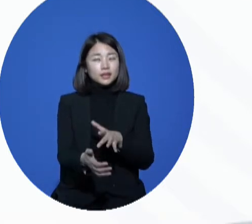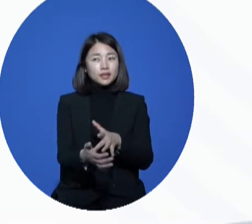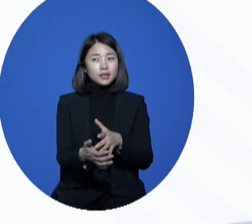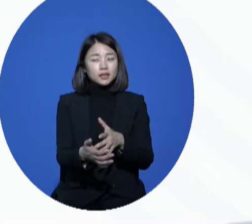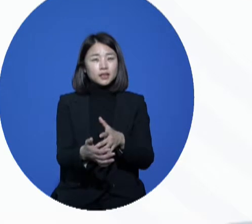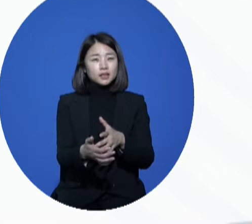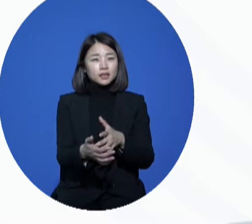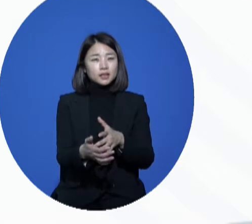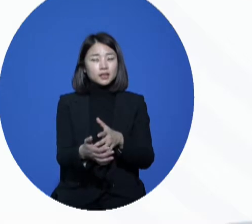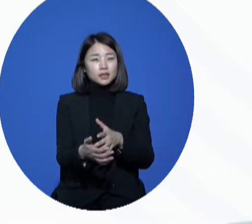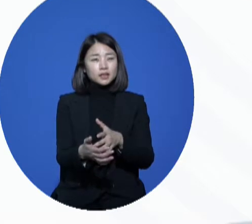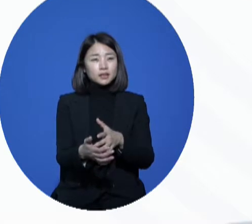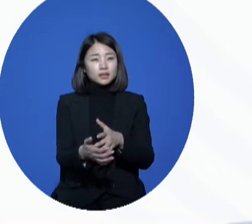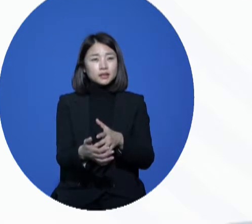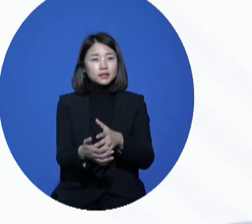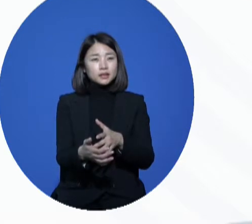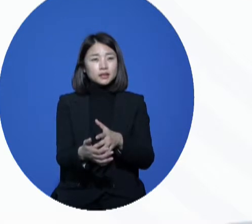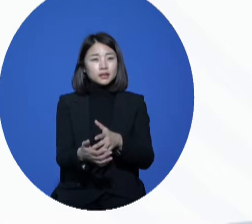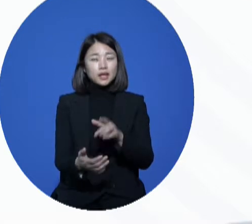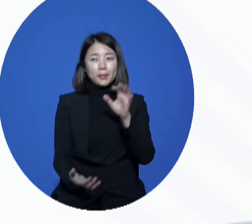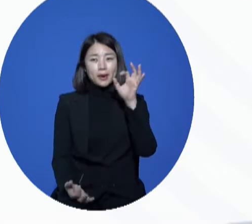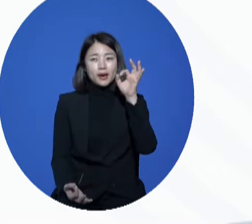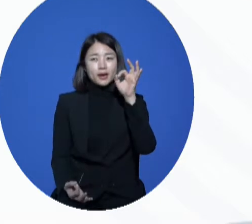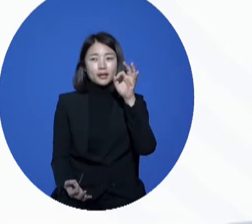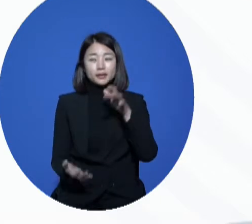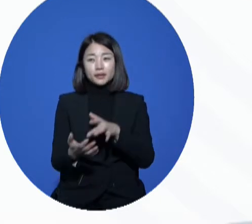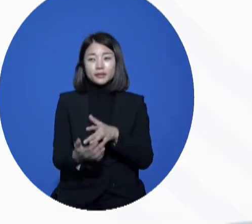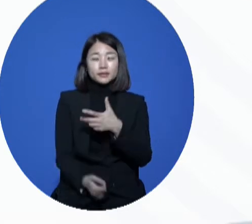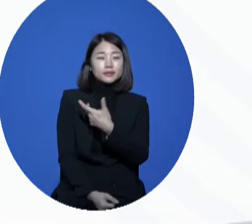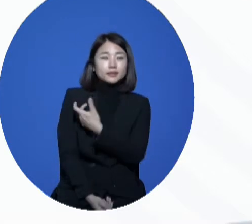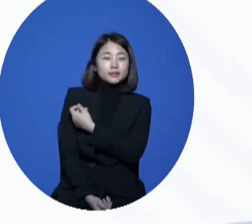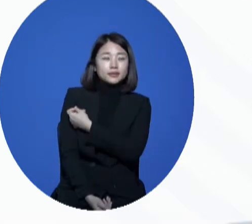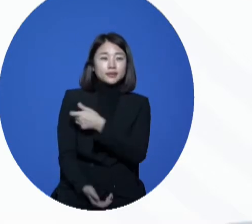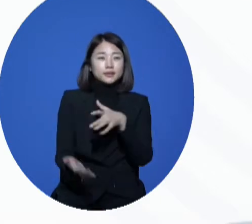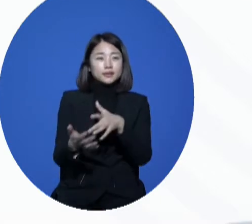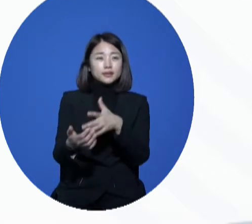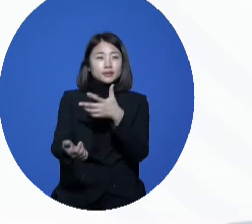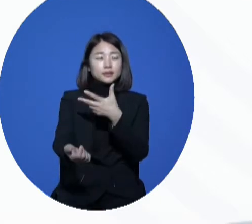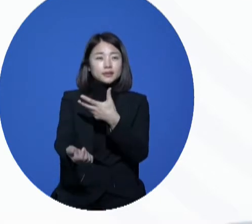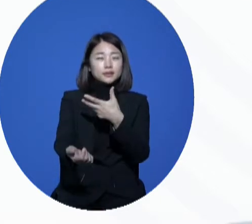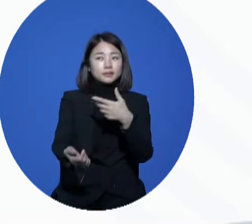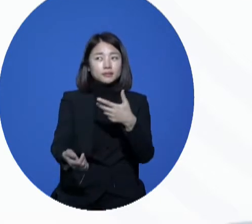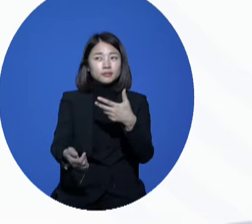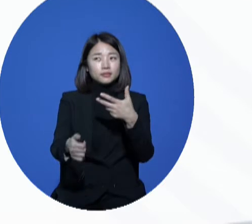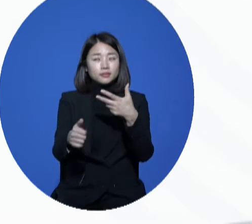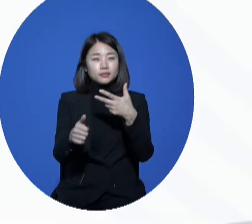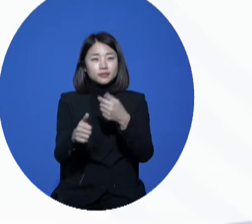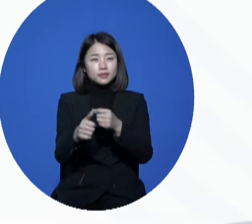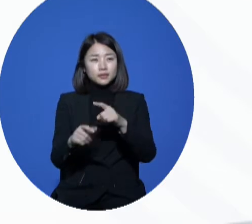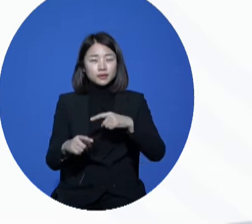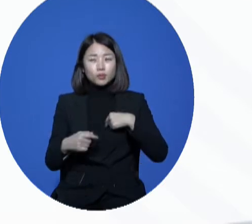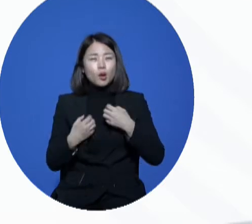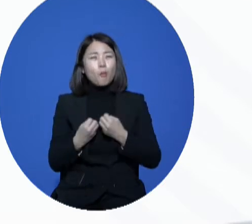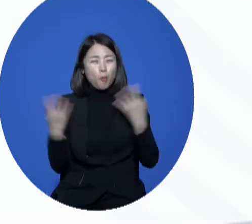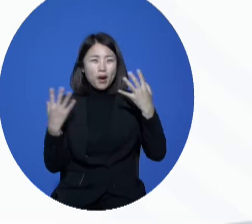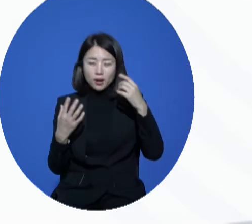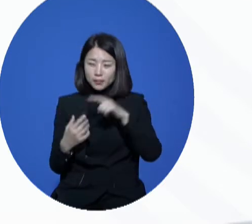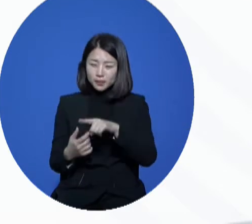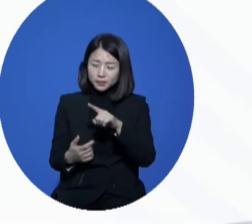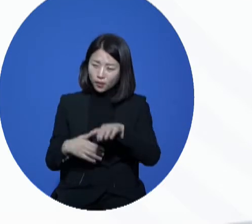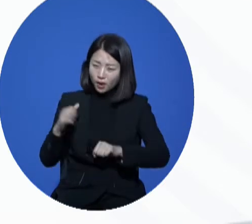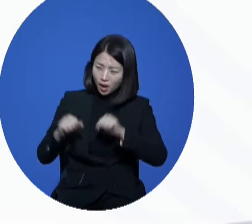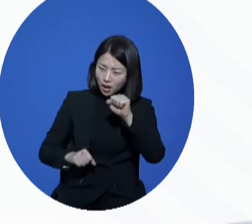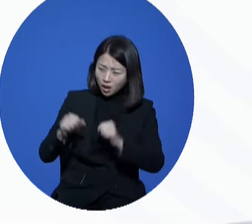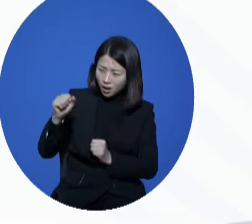사람을 정적으로 만드는 그런 약을 많이 맞게 되었고 그런데 자기 파괴적인 모습을 보이기 시작하게 됐던